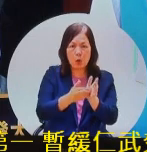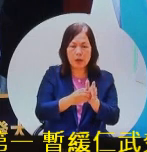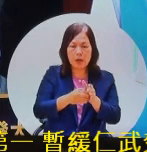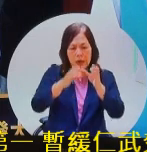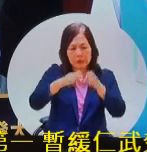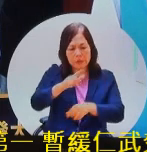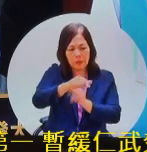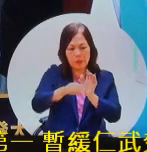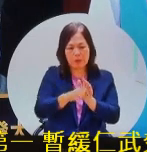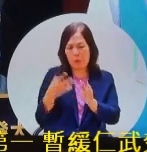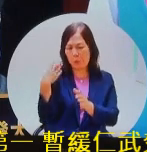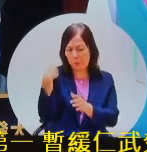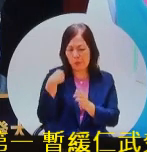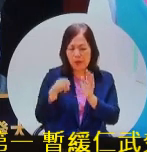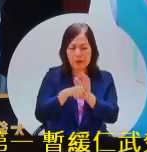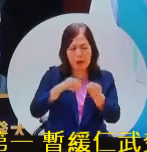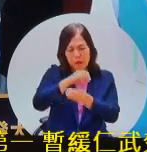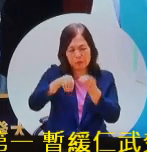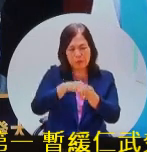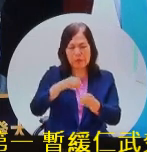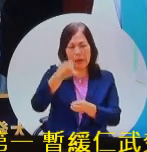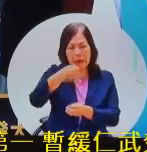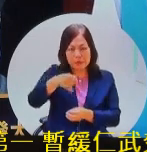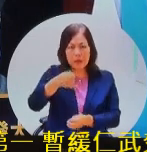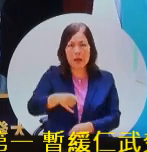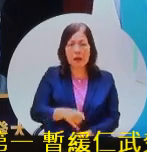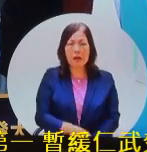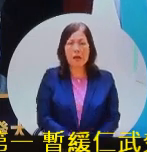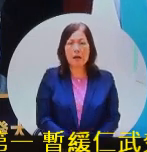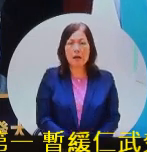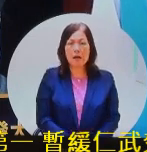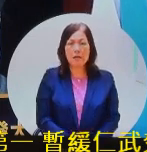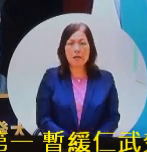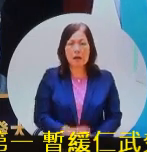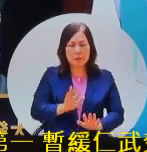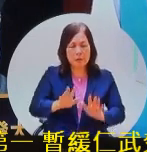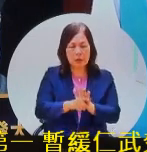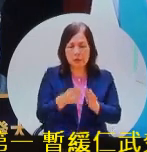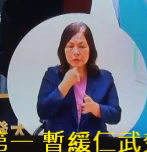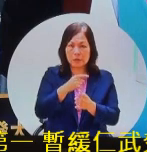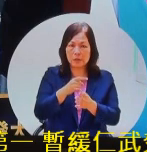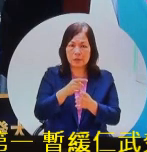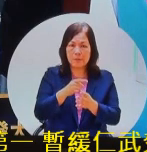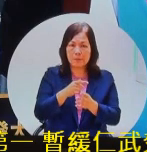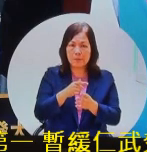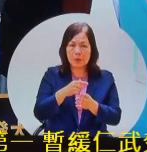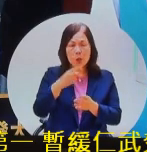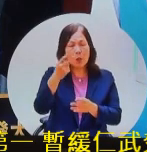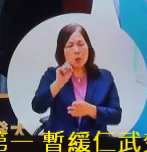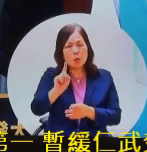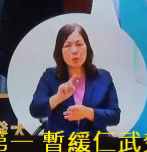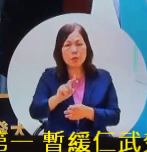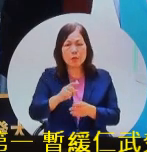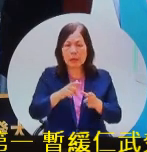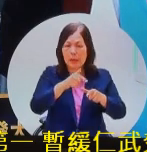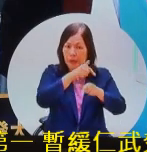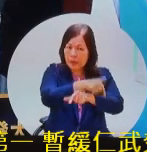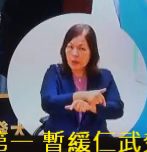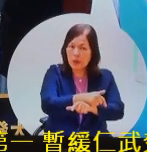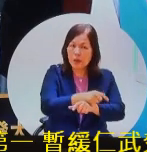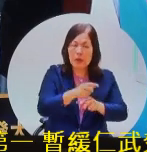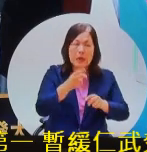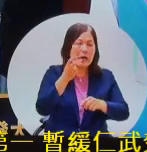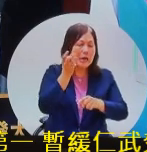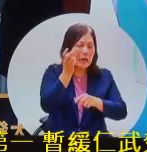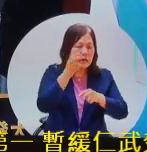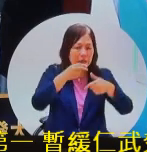它运转率已经不如当年。所以目前我们讲自建的，那另外为什么南京哎那个人物厂跟